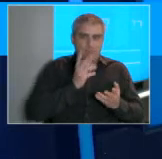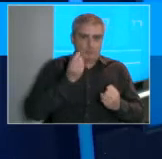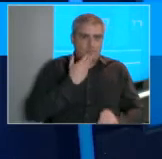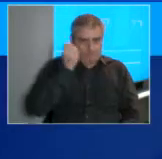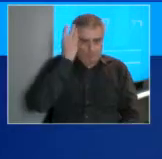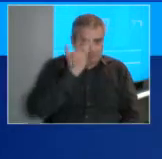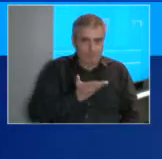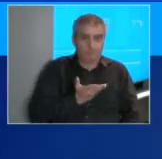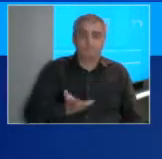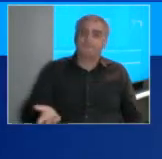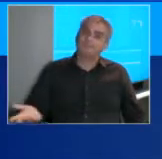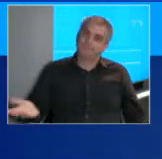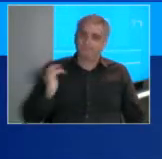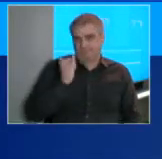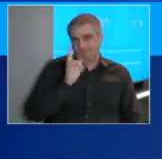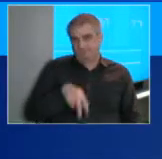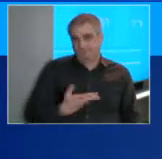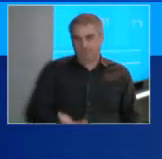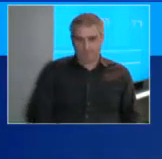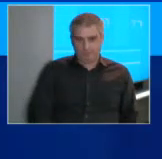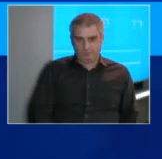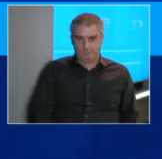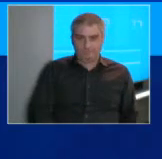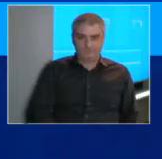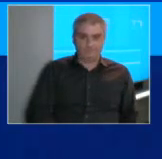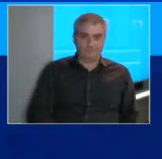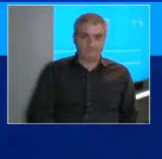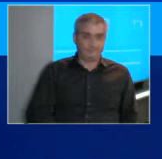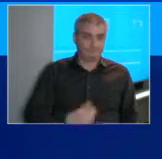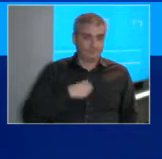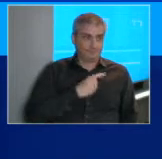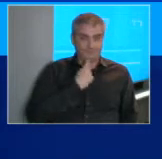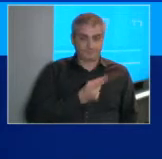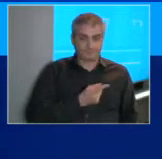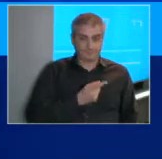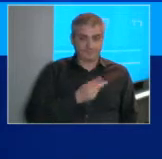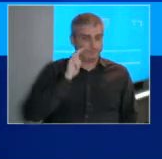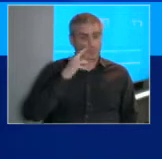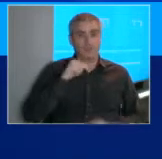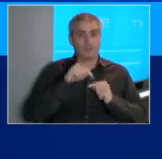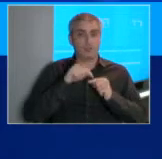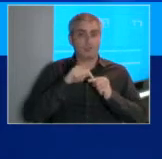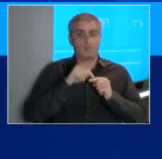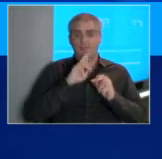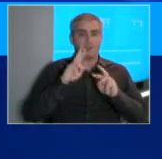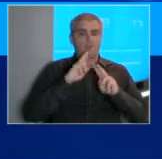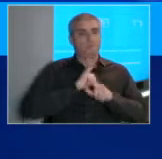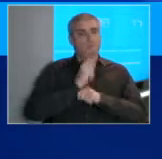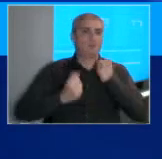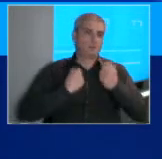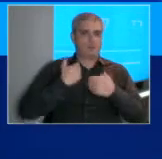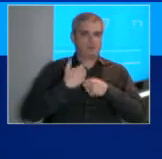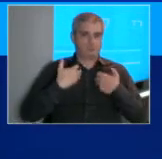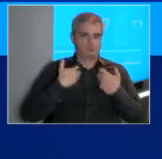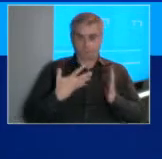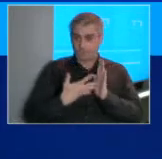הישראבלוף. לגמרי, תראה... אני חייב להגיד שהפן החיובי הוא שלפחות לא ישר רצו למראית עין.